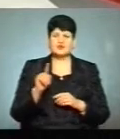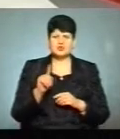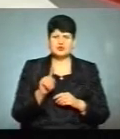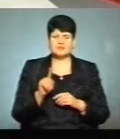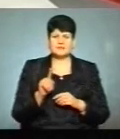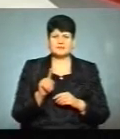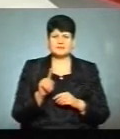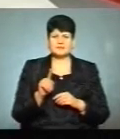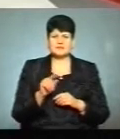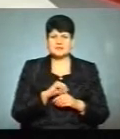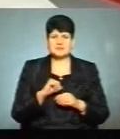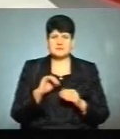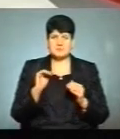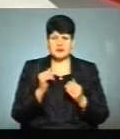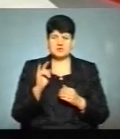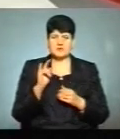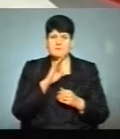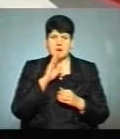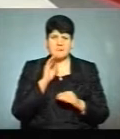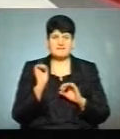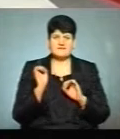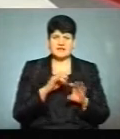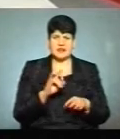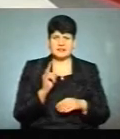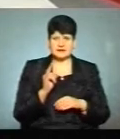щонайменше мама віддала дитину на